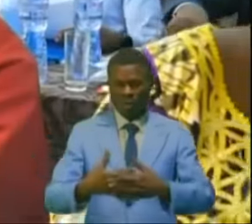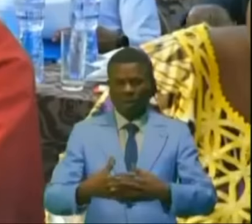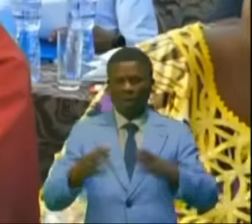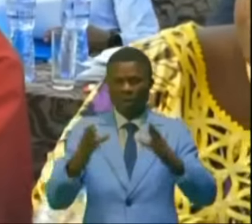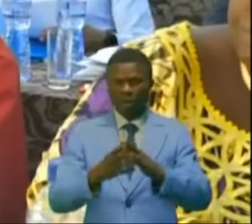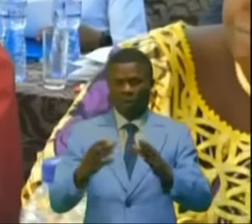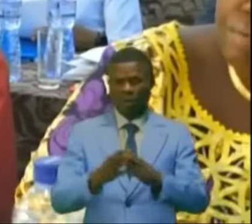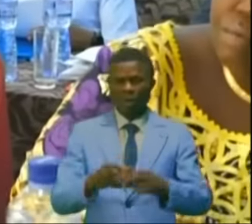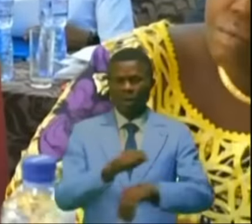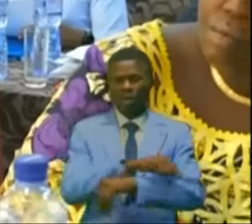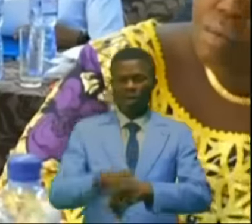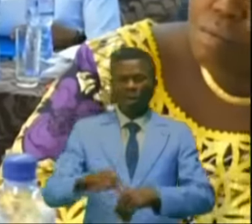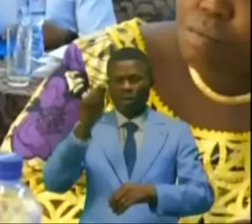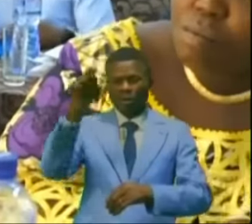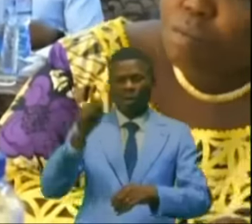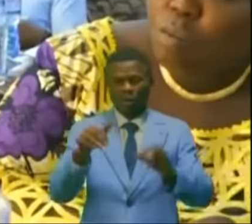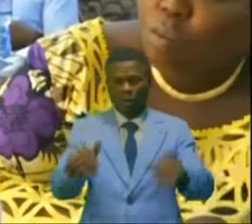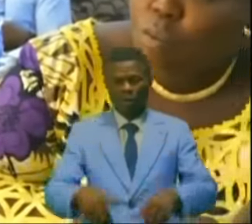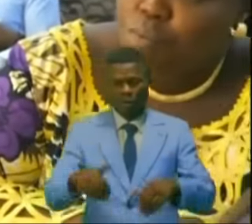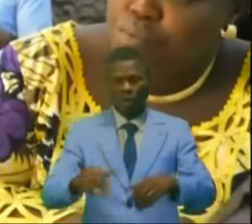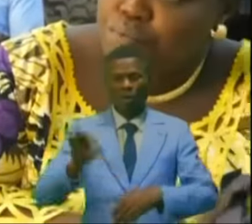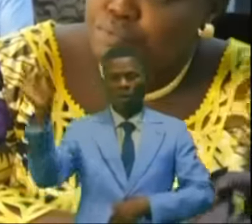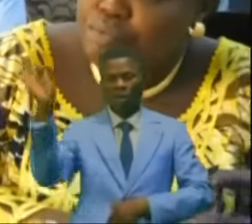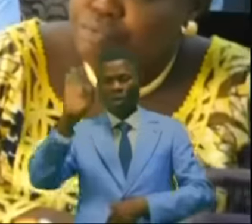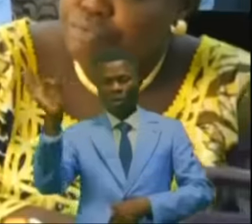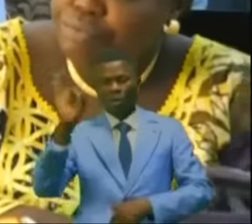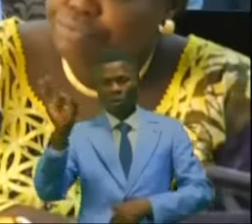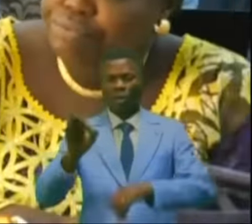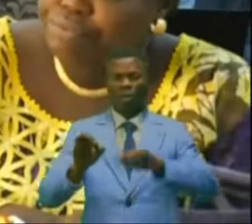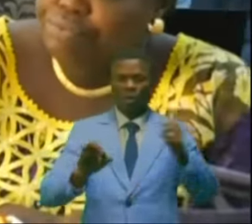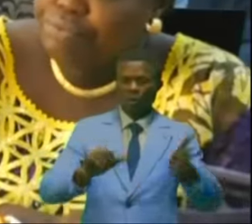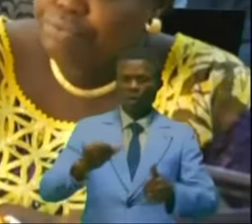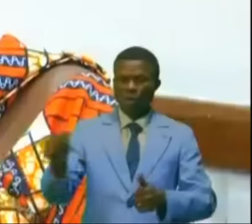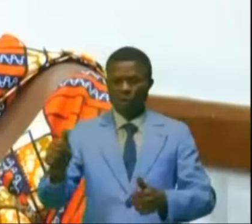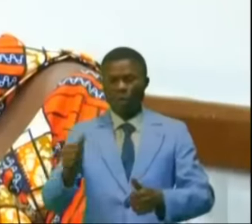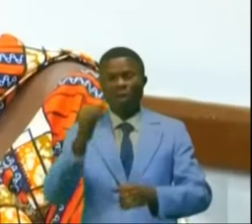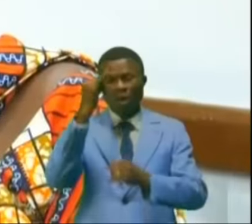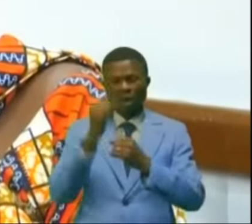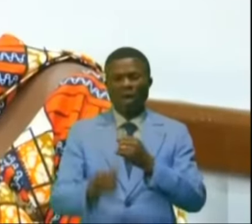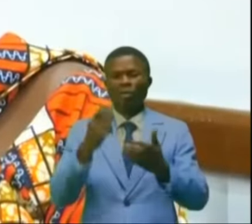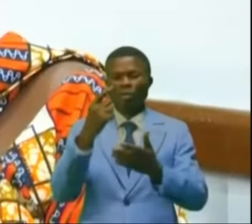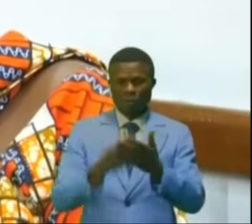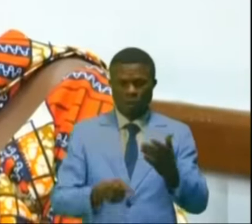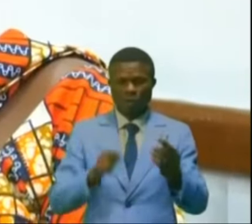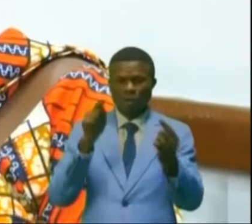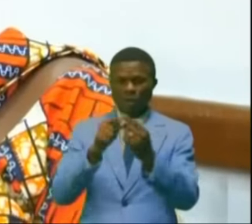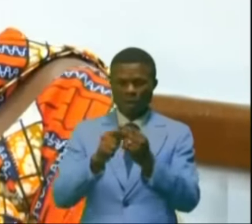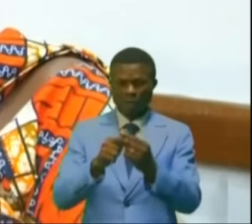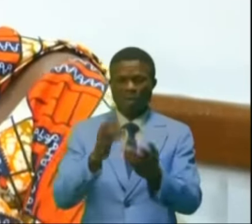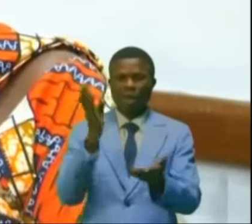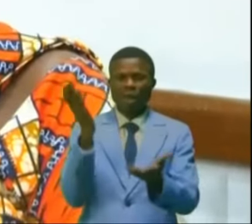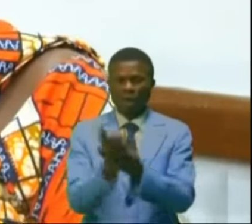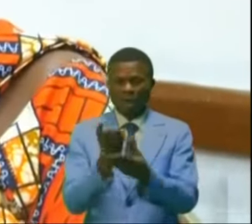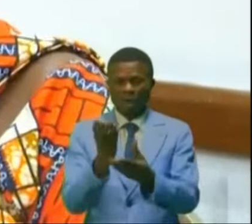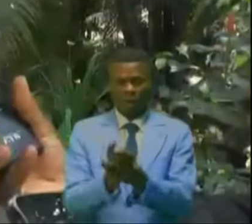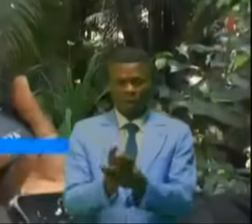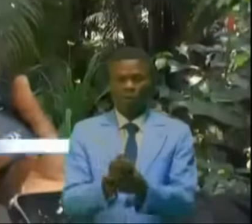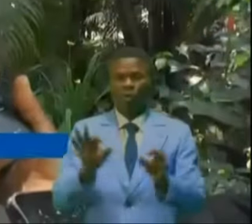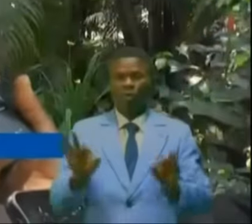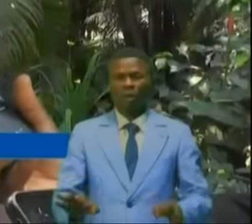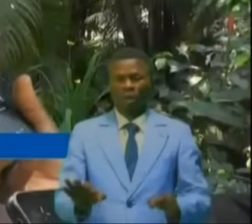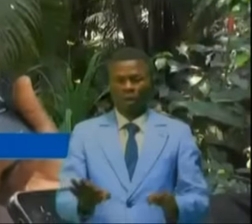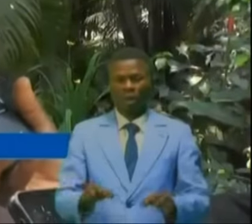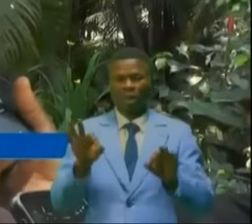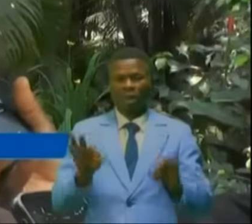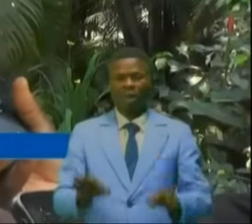les cadastres agricoles, forestiers et autres dont la finalité est les titres fonciers. Pourquoi nous parlons des terres